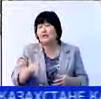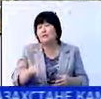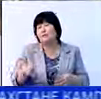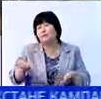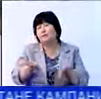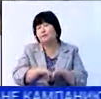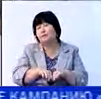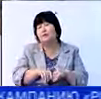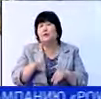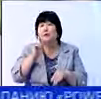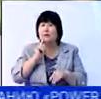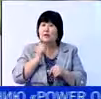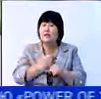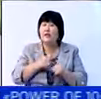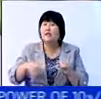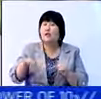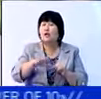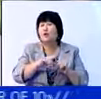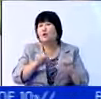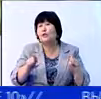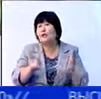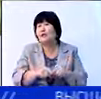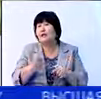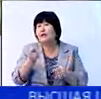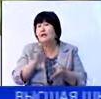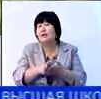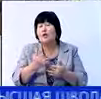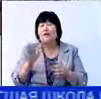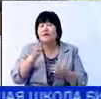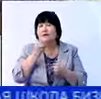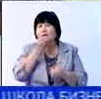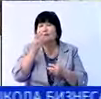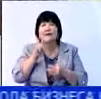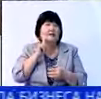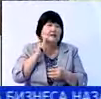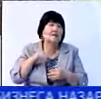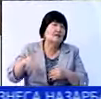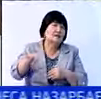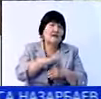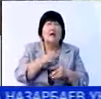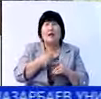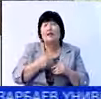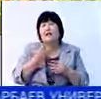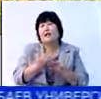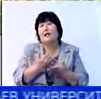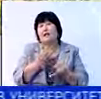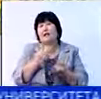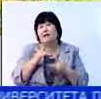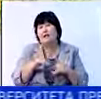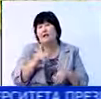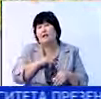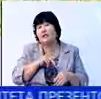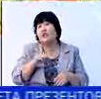Вместе создают уют. На территории учреждения не соринки. Все утопает в зелени и цветах. Это дело рук Жакслык Агай